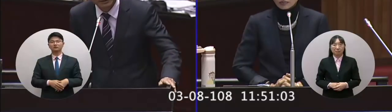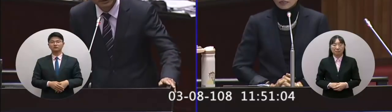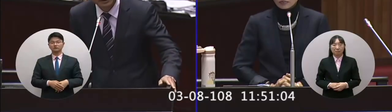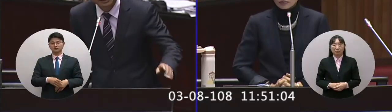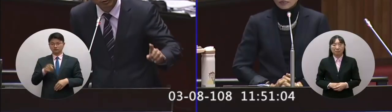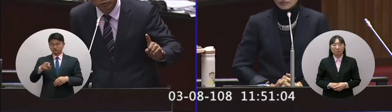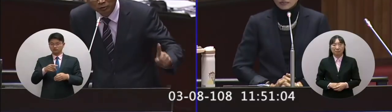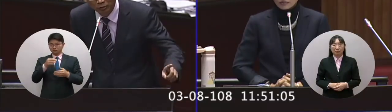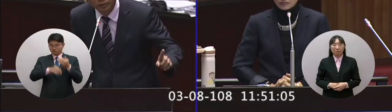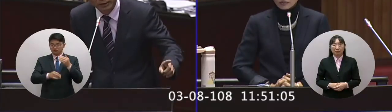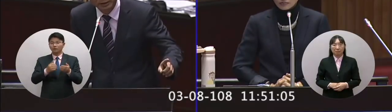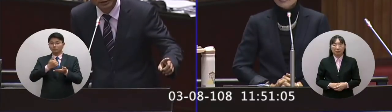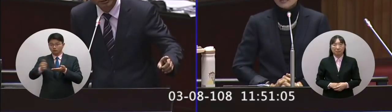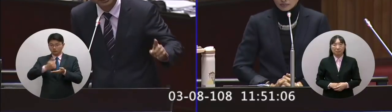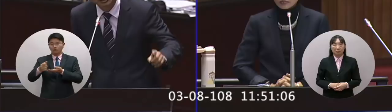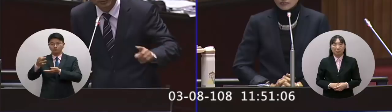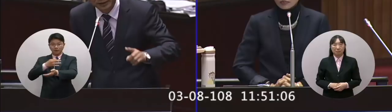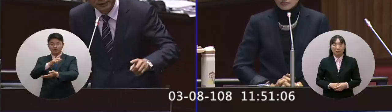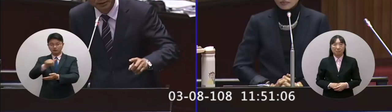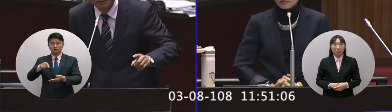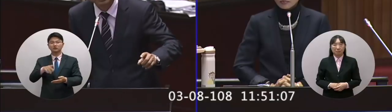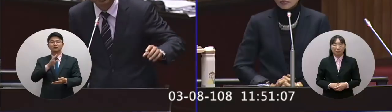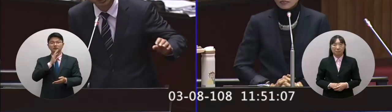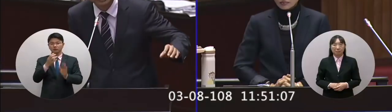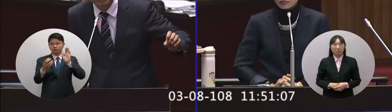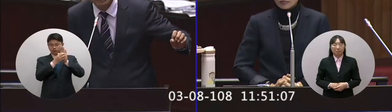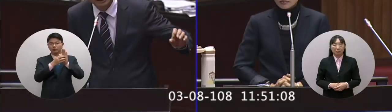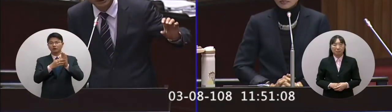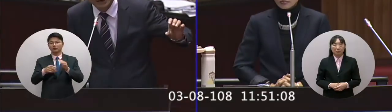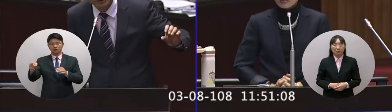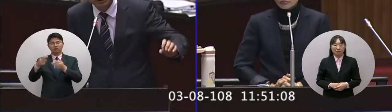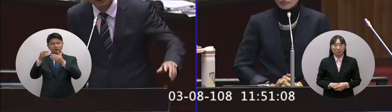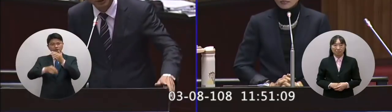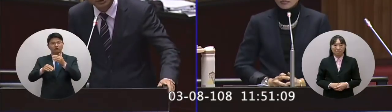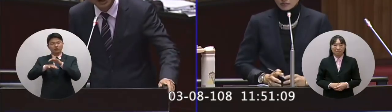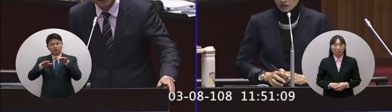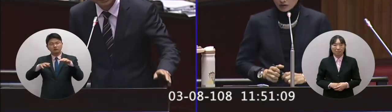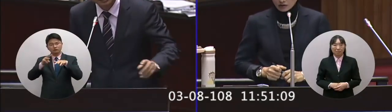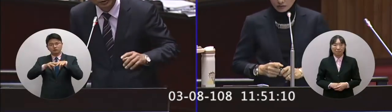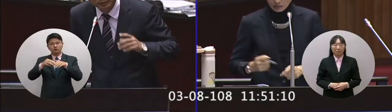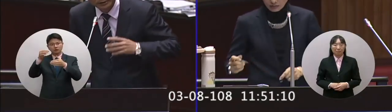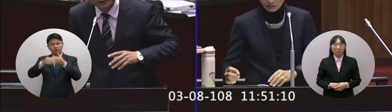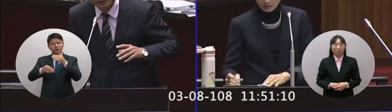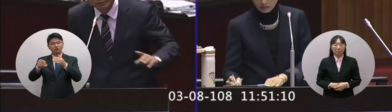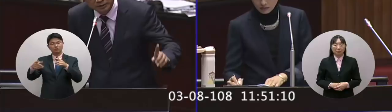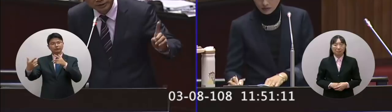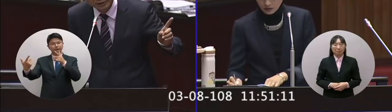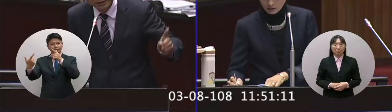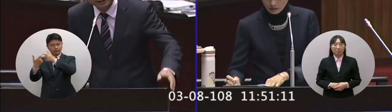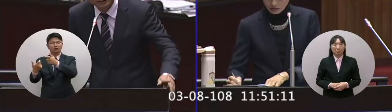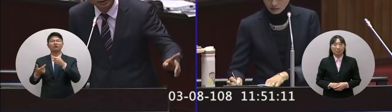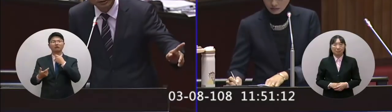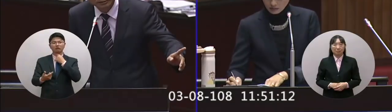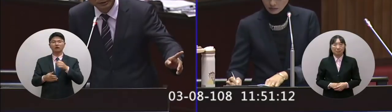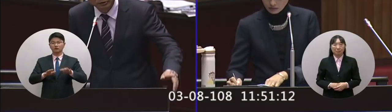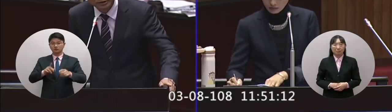的产品要有 global gap 或者是 Japan gap， 就是符合他们的一个安全的标章。所以我们今